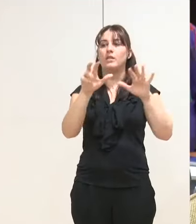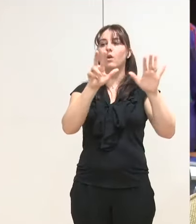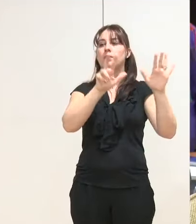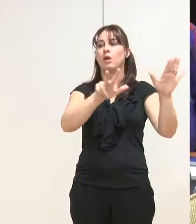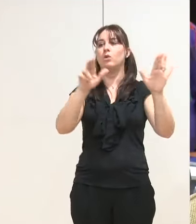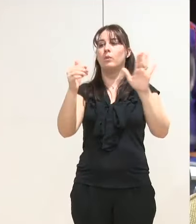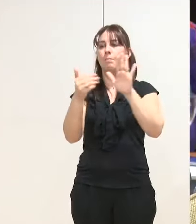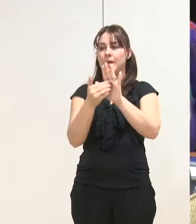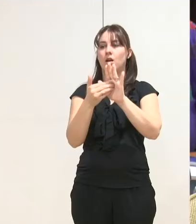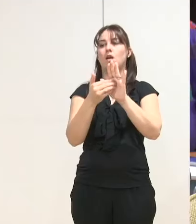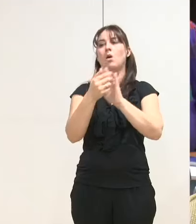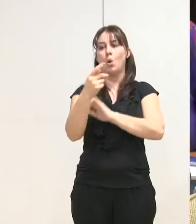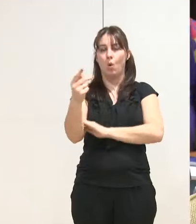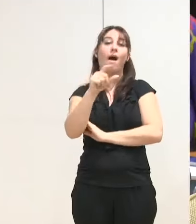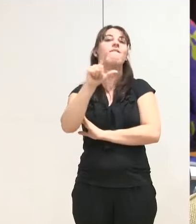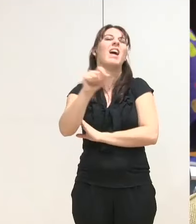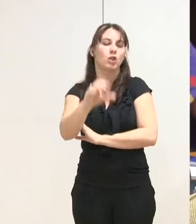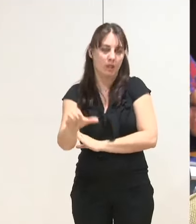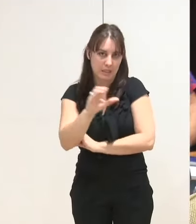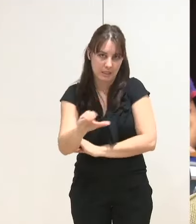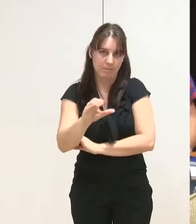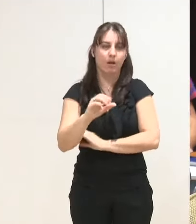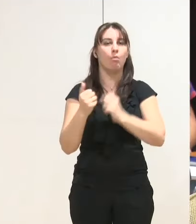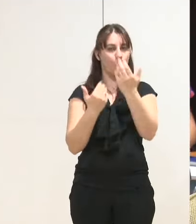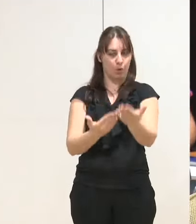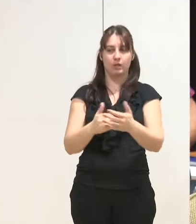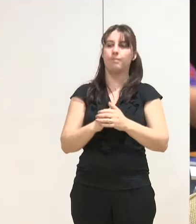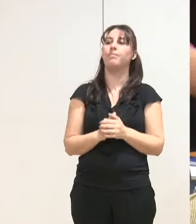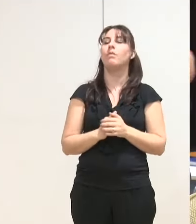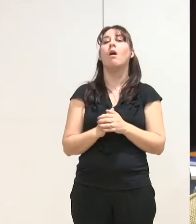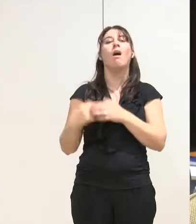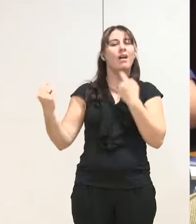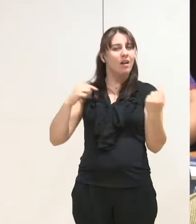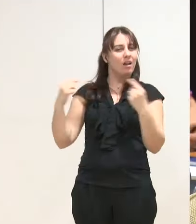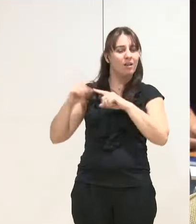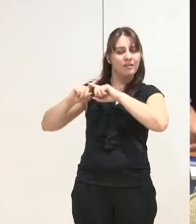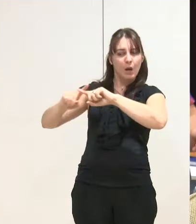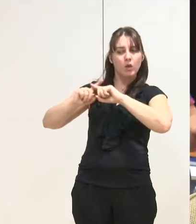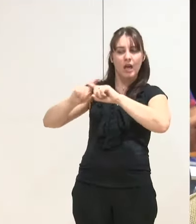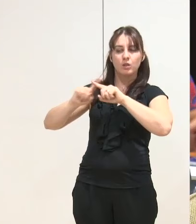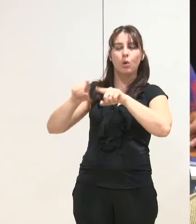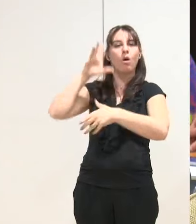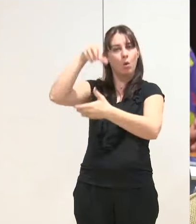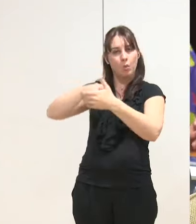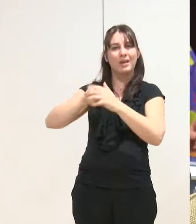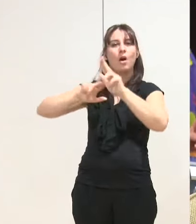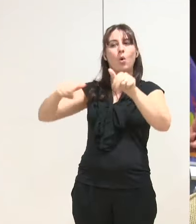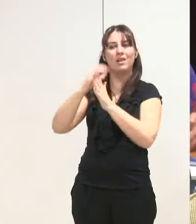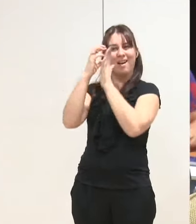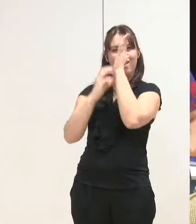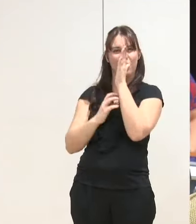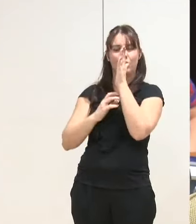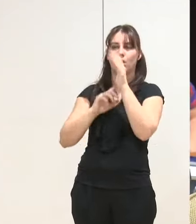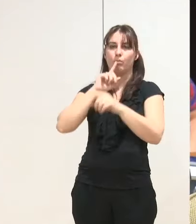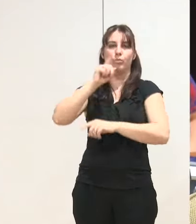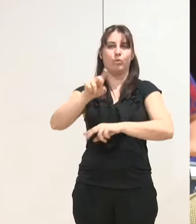7758229 € 20 centimes euh par ailleurs après négociation et contenu des clauses contractuelles du contrat de maîtrise d'œuvre